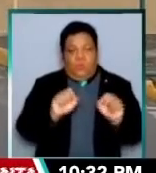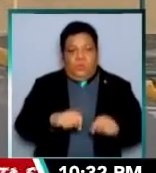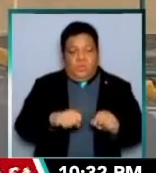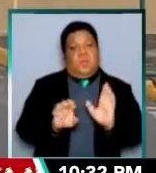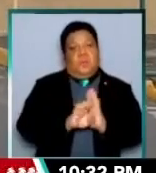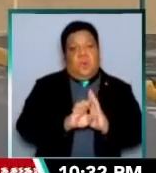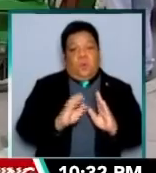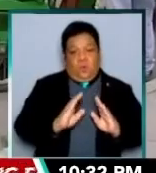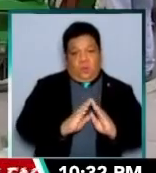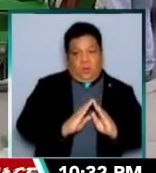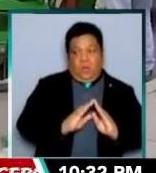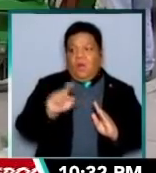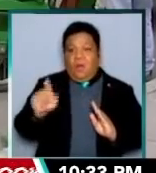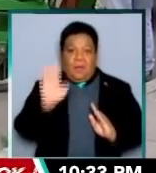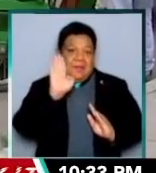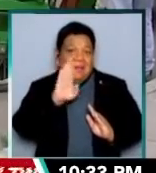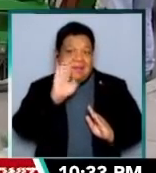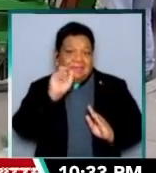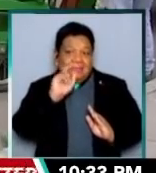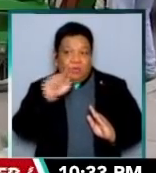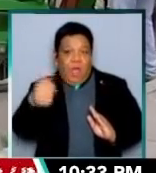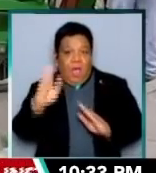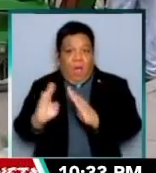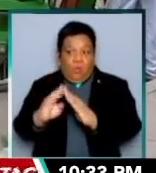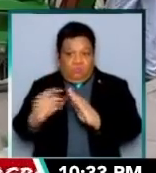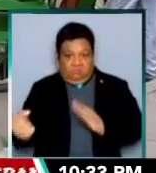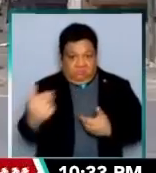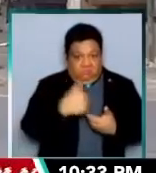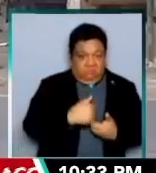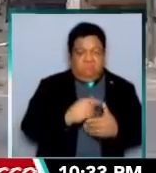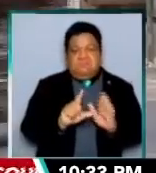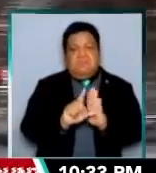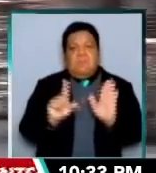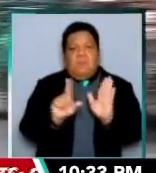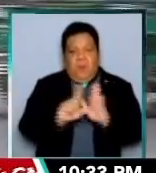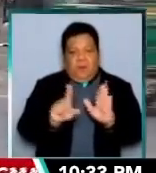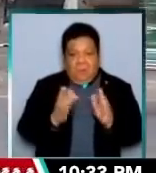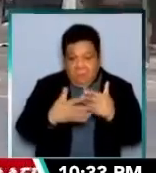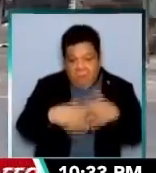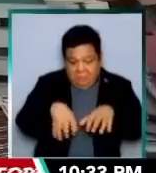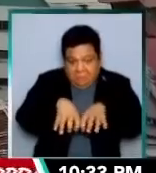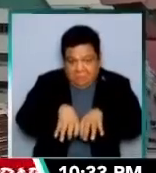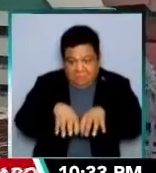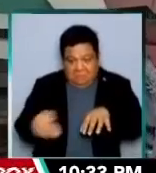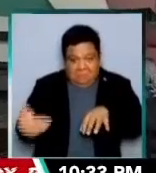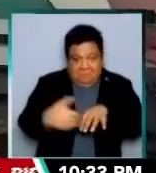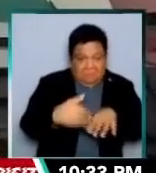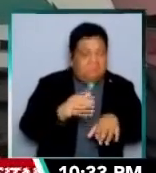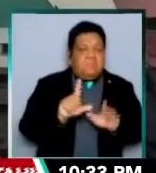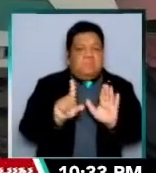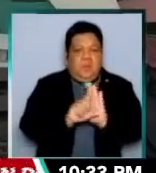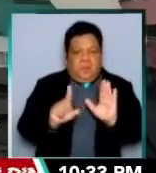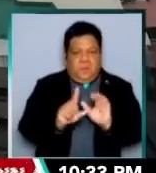ng apartment, hindi po pwedeng makikain, makisalo-salo po sa inyo. May liquor